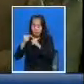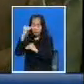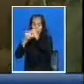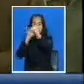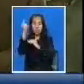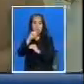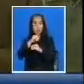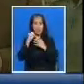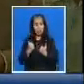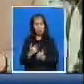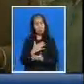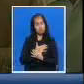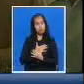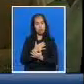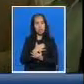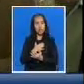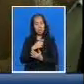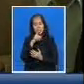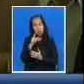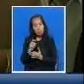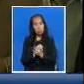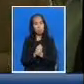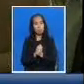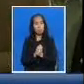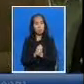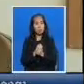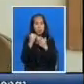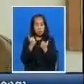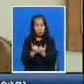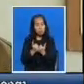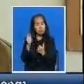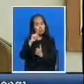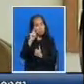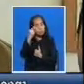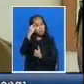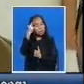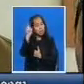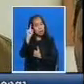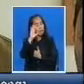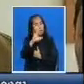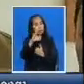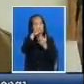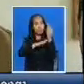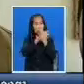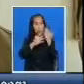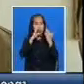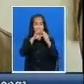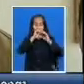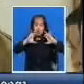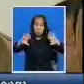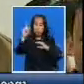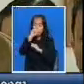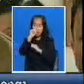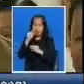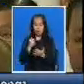ตัวผมเองคร่าวๆอยากจะทราบถึงวิสัยทัศน์และก็นโยบายของทางภาครัฐนะครับเกี่ยวกับเรื่องของการยกระดับคุณภาพชีวิ